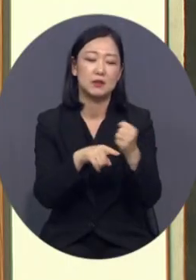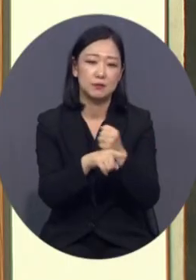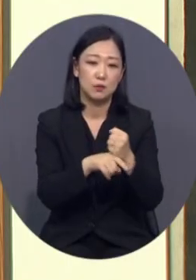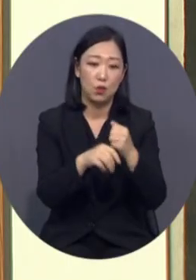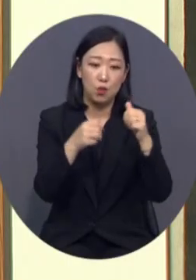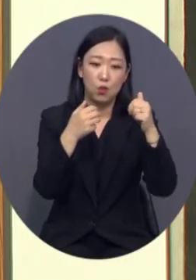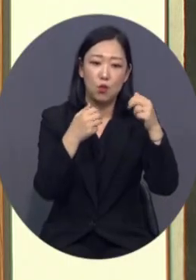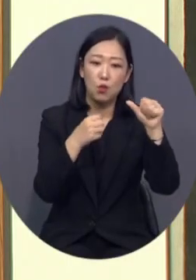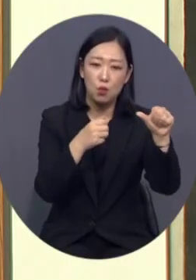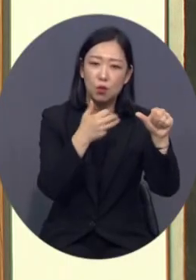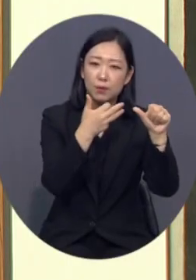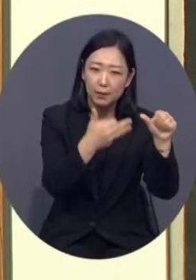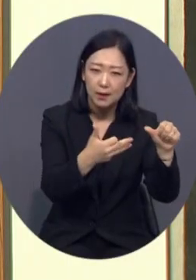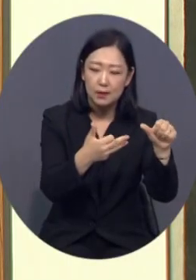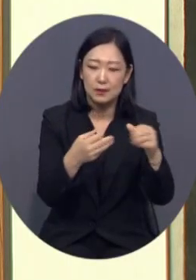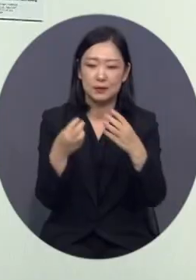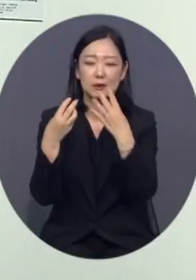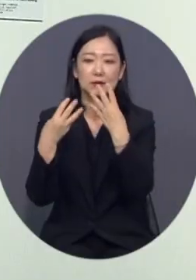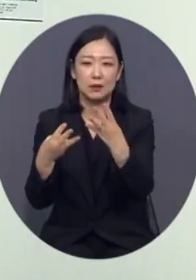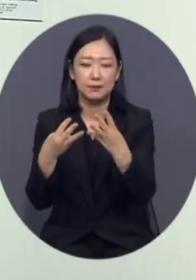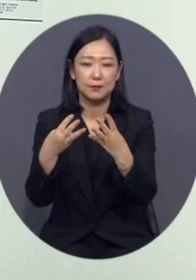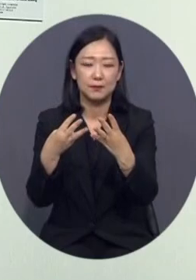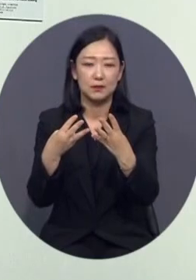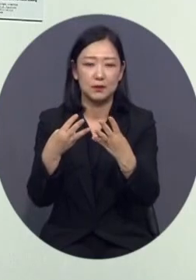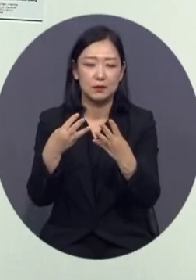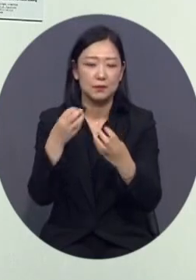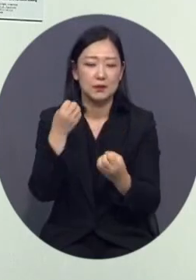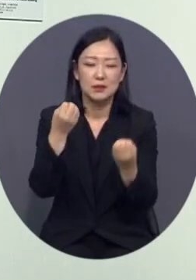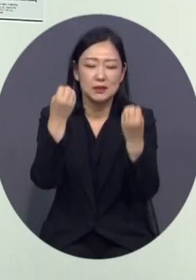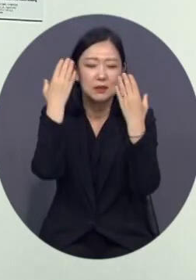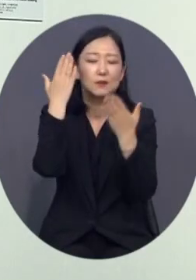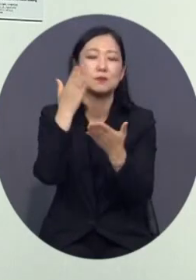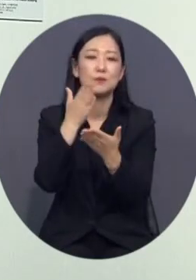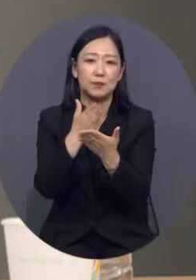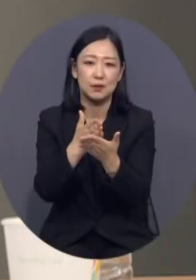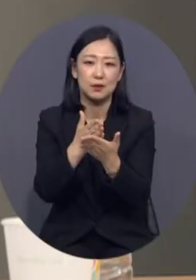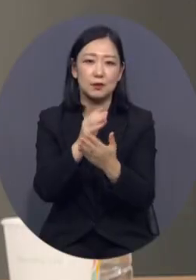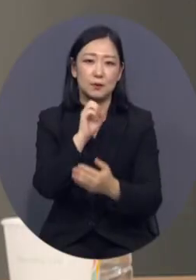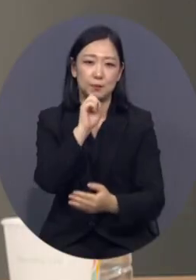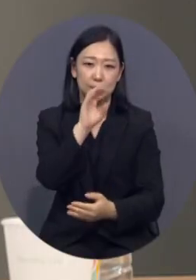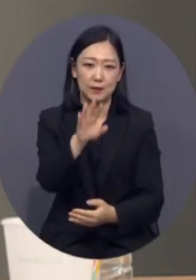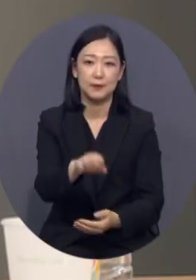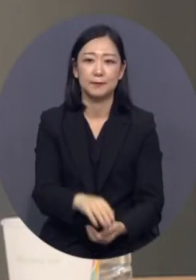5.18이든 43이든 기억의 끈을 놓쳐서는 안 된다고 말합니다